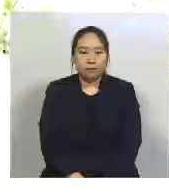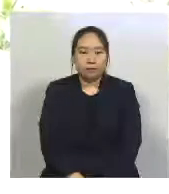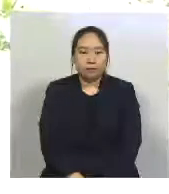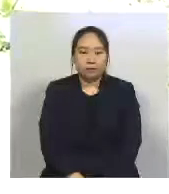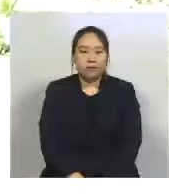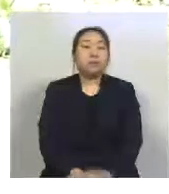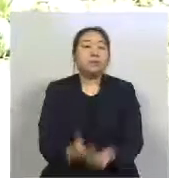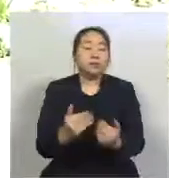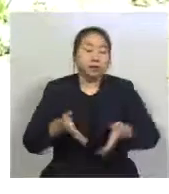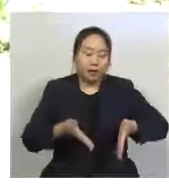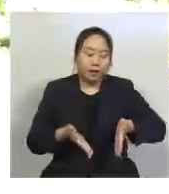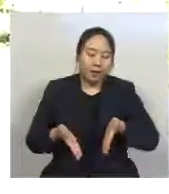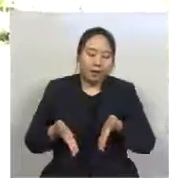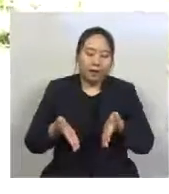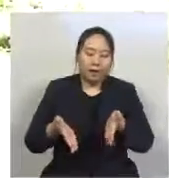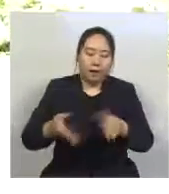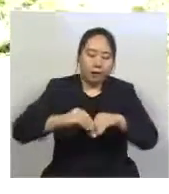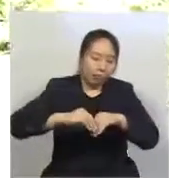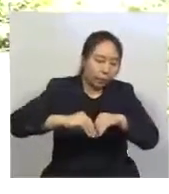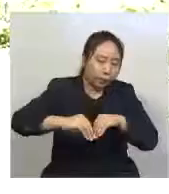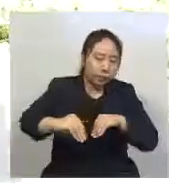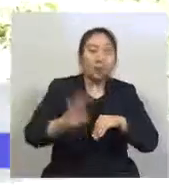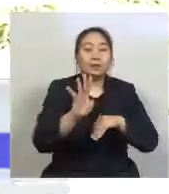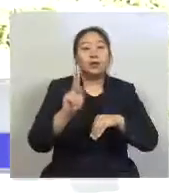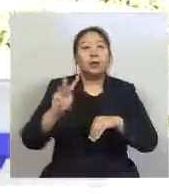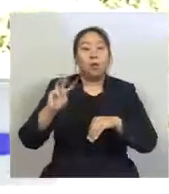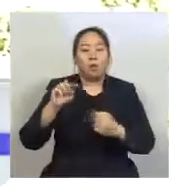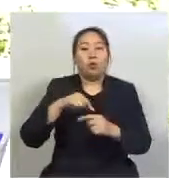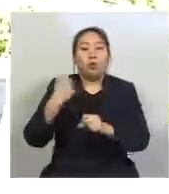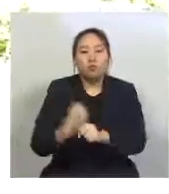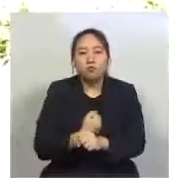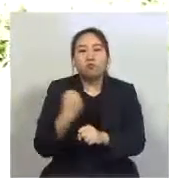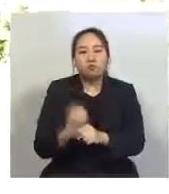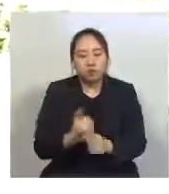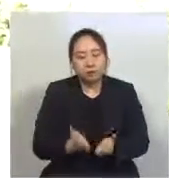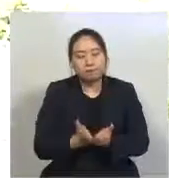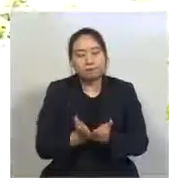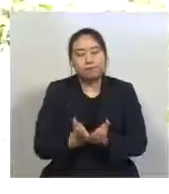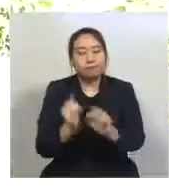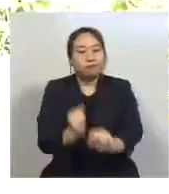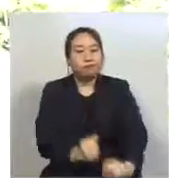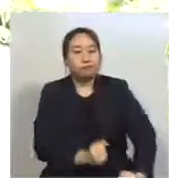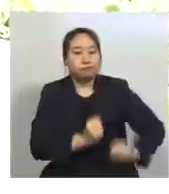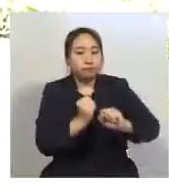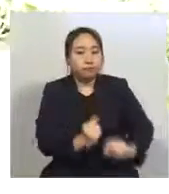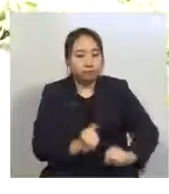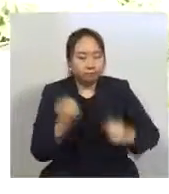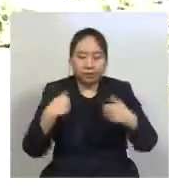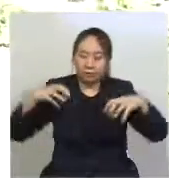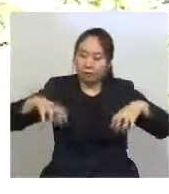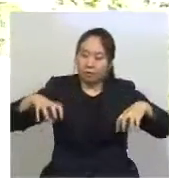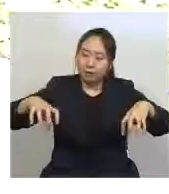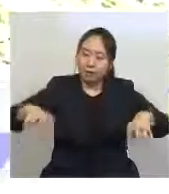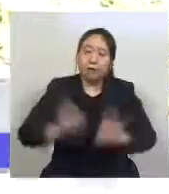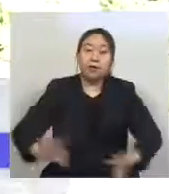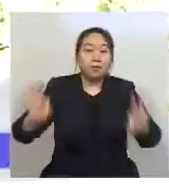ตลอดระยะทางกว่า4กิโลเมตรนะครับของการฝึกซ้อมย่อยในริ้วขบวนพระยุหยาตราทางชลมารคนั้นมีสถานที่สำคัญต่างๆอยู่ม